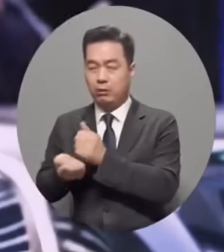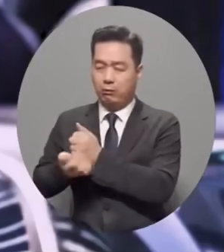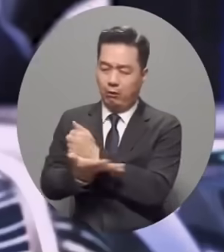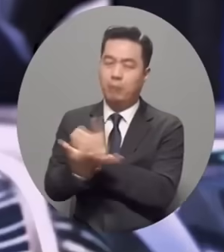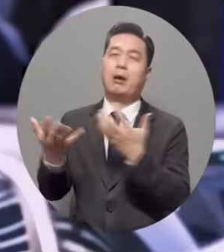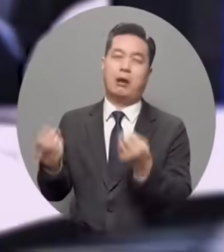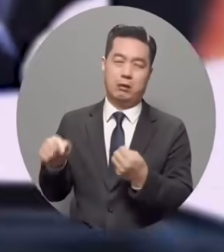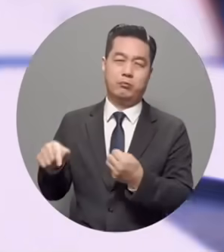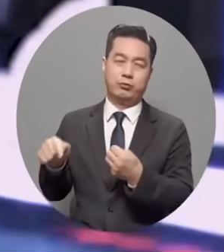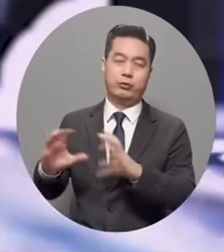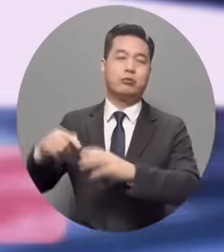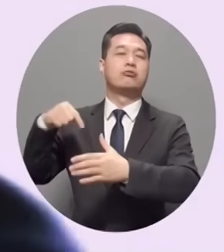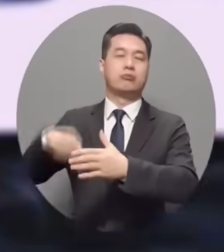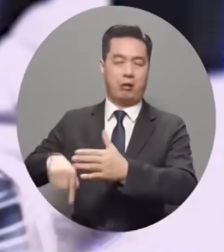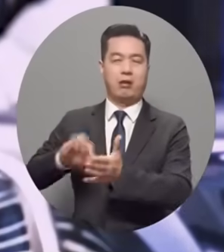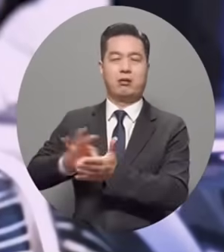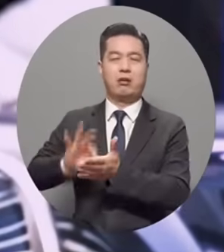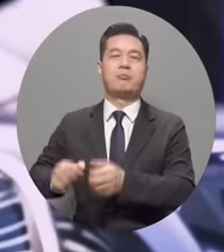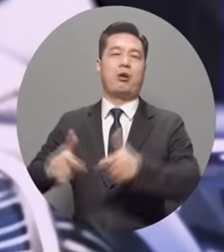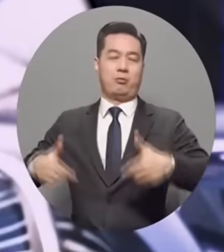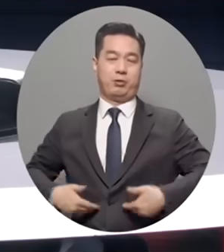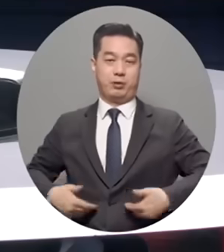MBC 뉴스 박진준입니다.